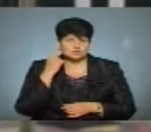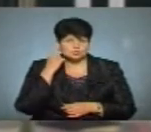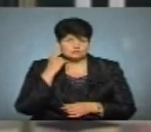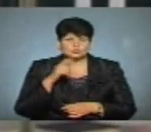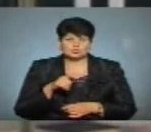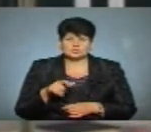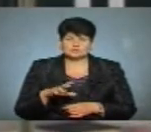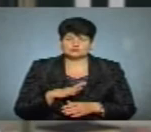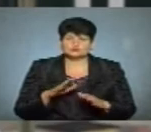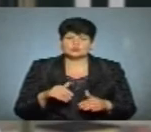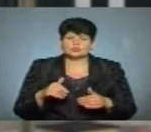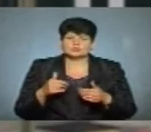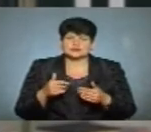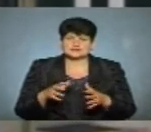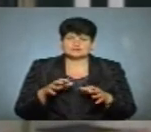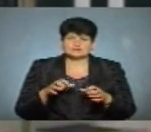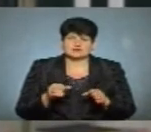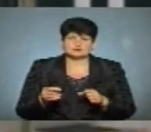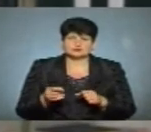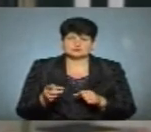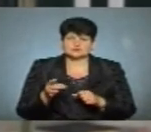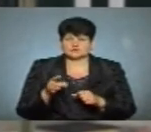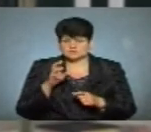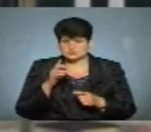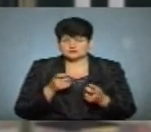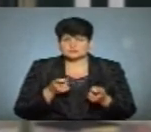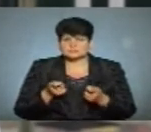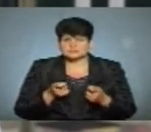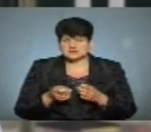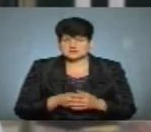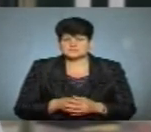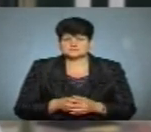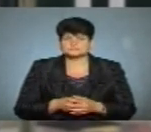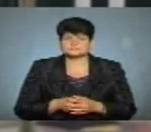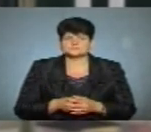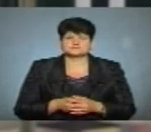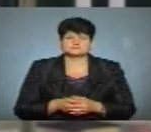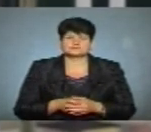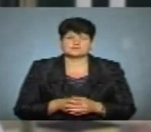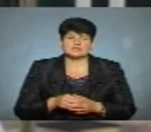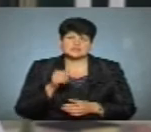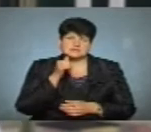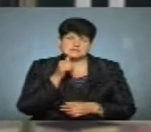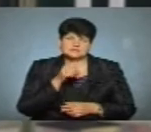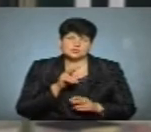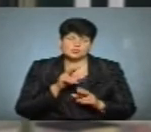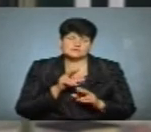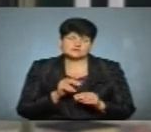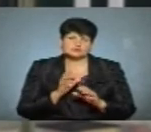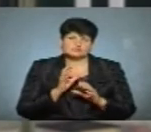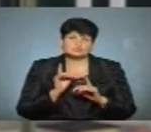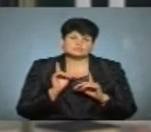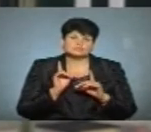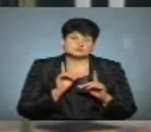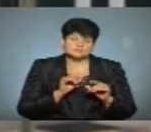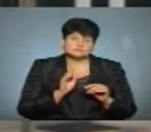людей, була донесена до влади Тернопільської районної державної адміністрації. На завтра обіцяє, що автобус повинен виїхати,